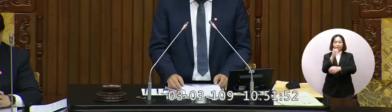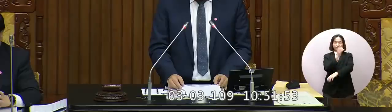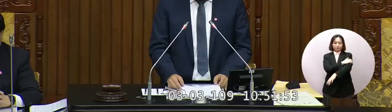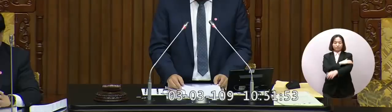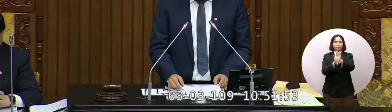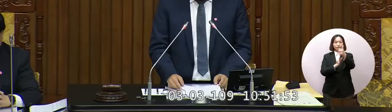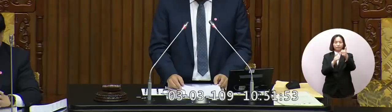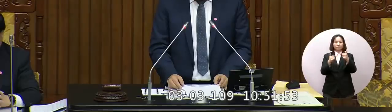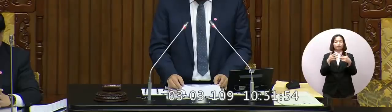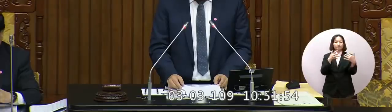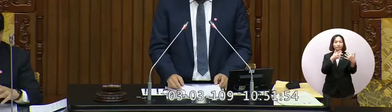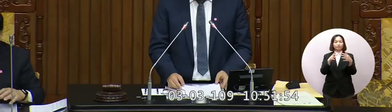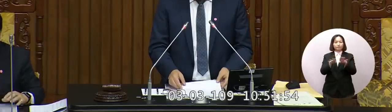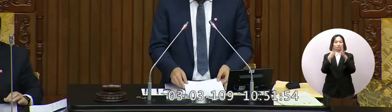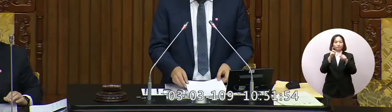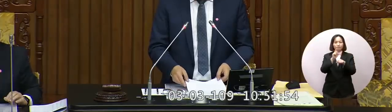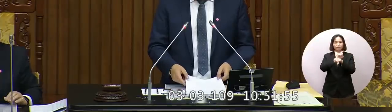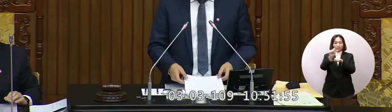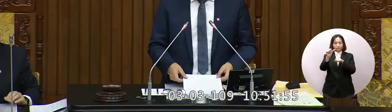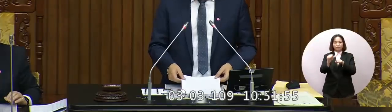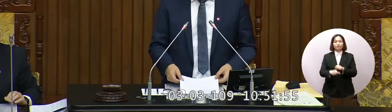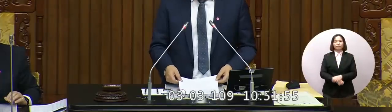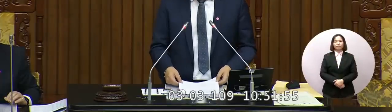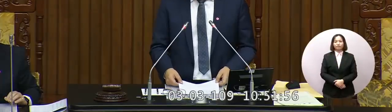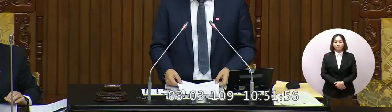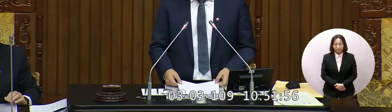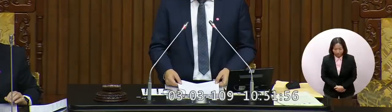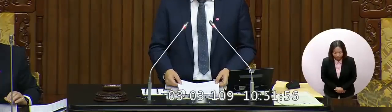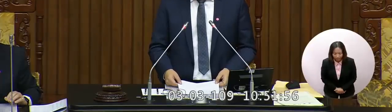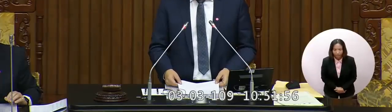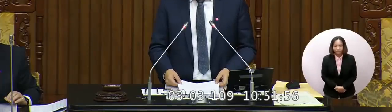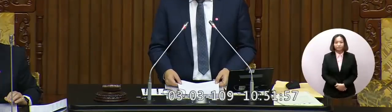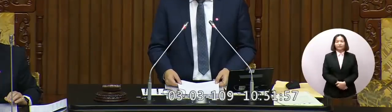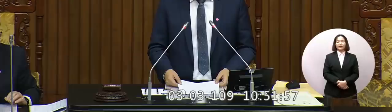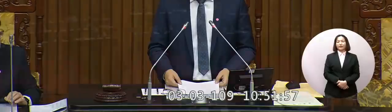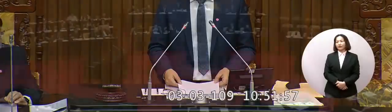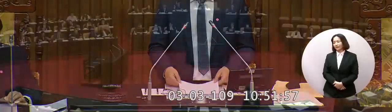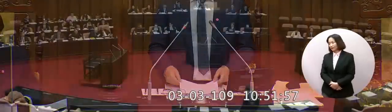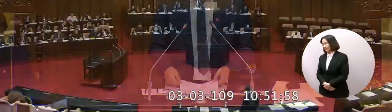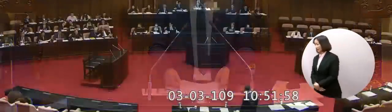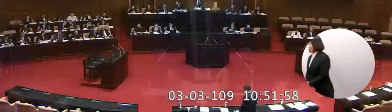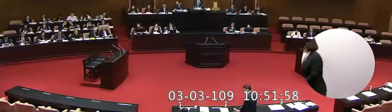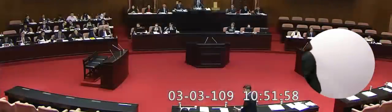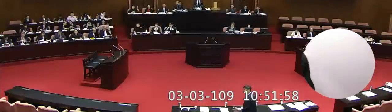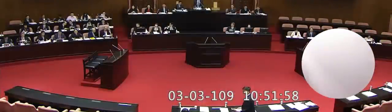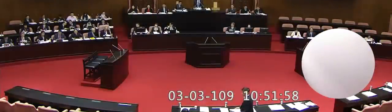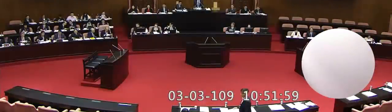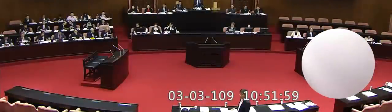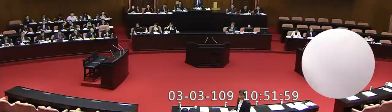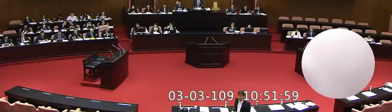陈柏伟委员质询，询答时间为15分钟。陈，